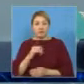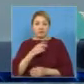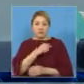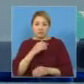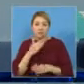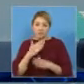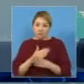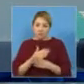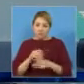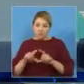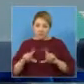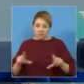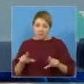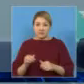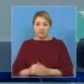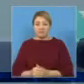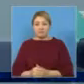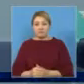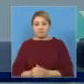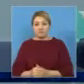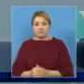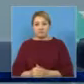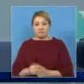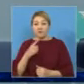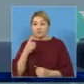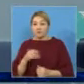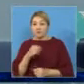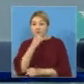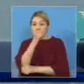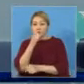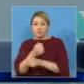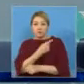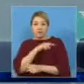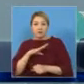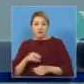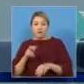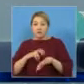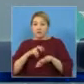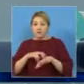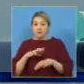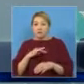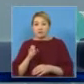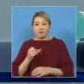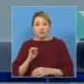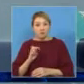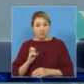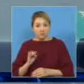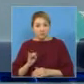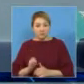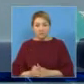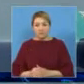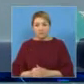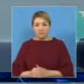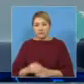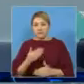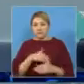медицинской помощи в поликлиниках и стационарах, несоблюдение сотрудниками медорганизации врачебной этики, деонтологии,